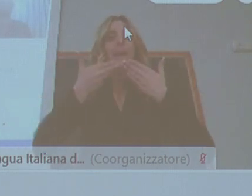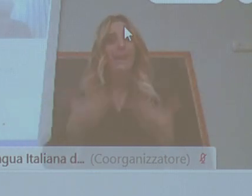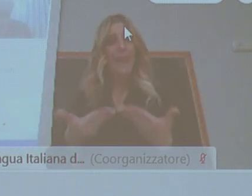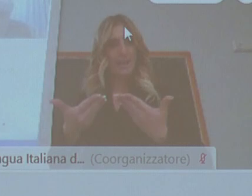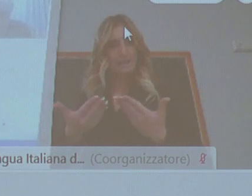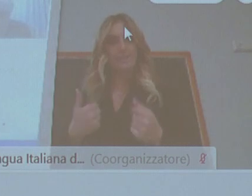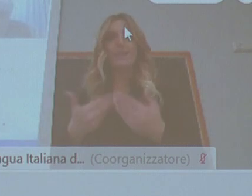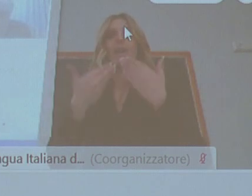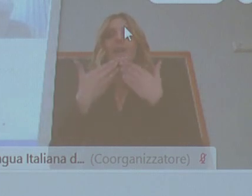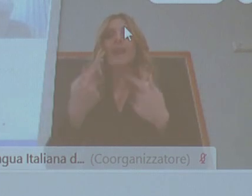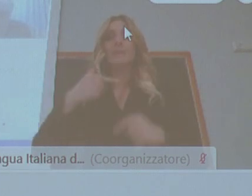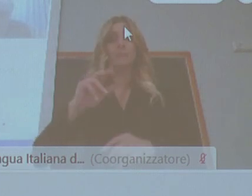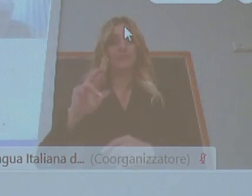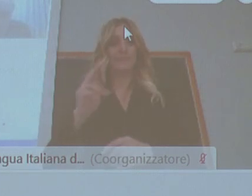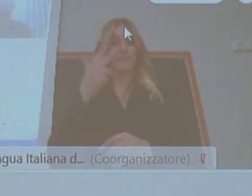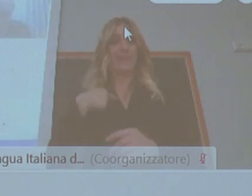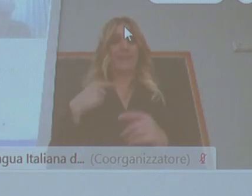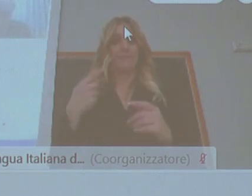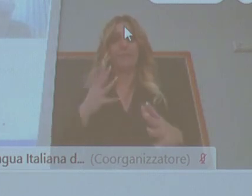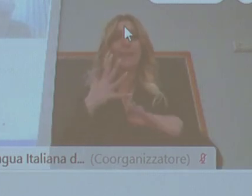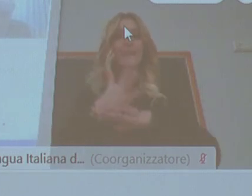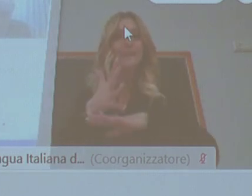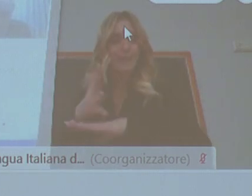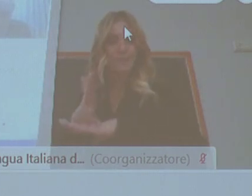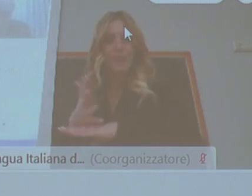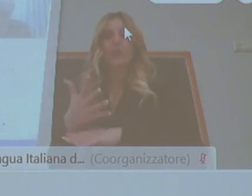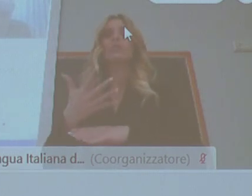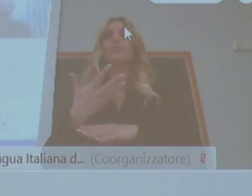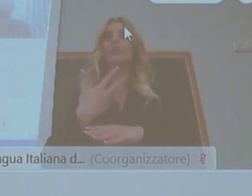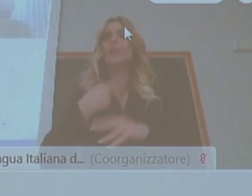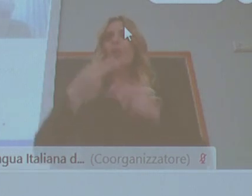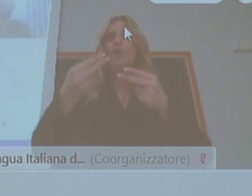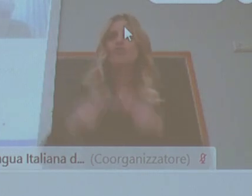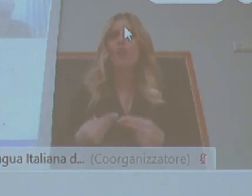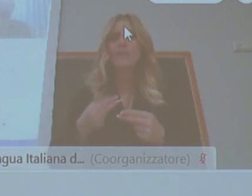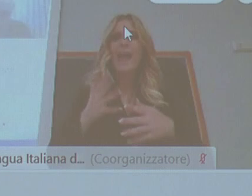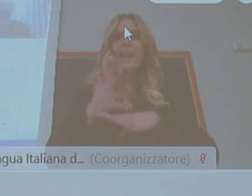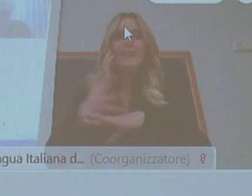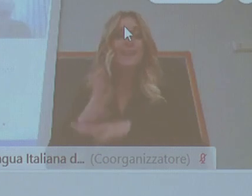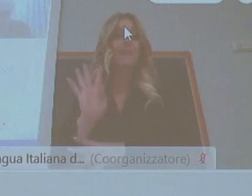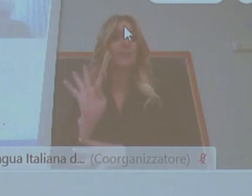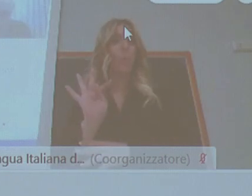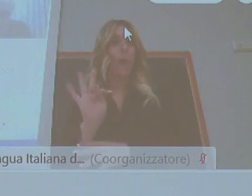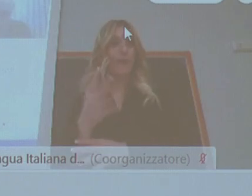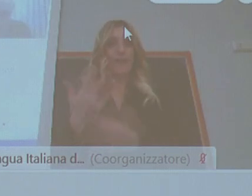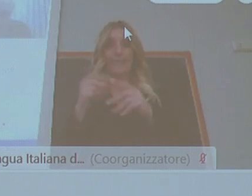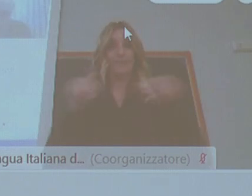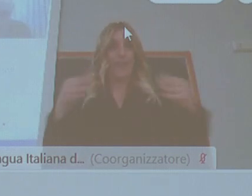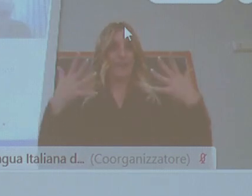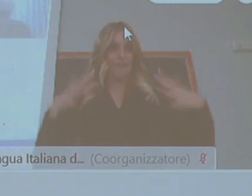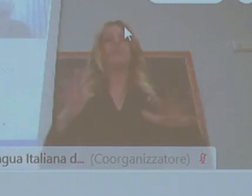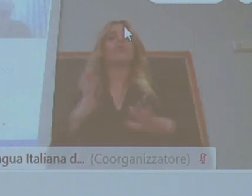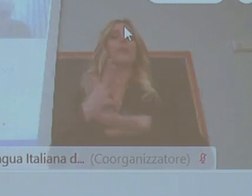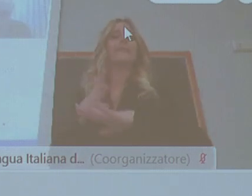questi primi tre interventi, ce ne saranno 40, quindi in totale alla fine della fiera, come diceva il